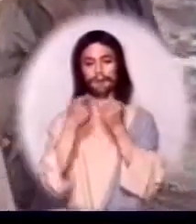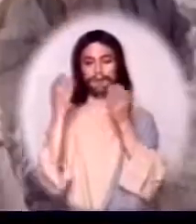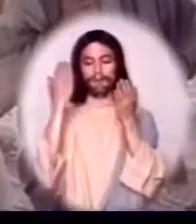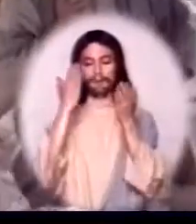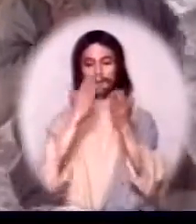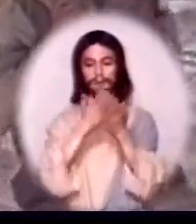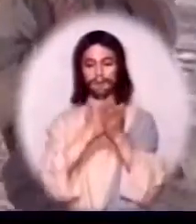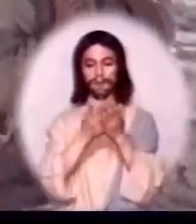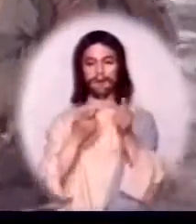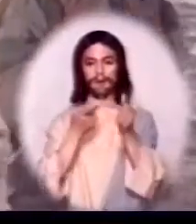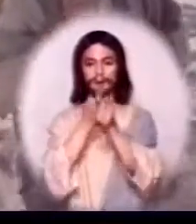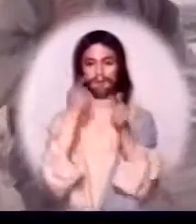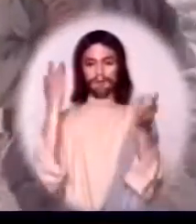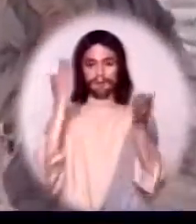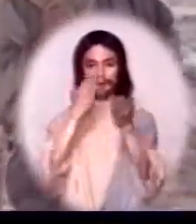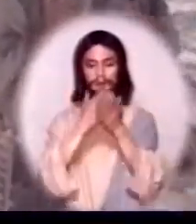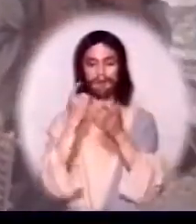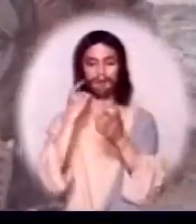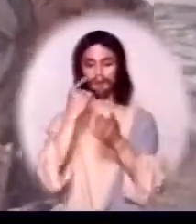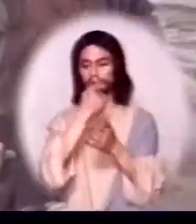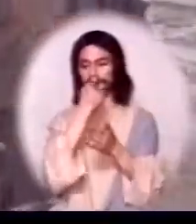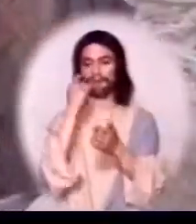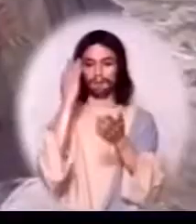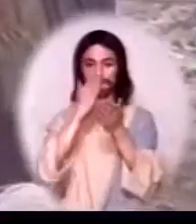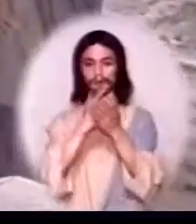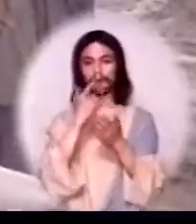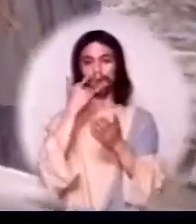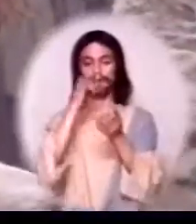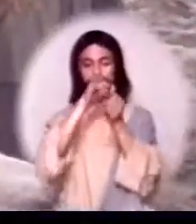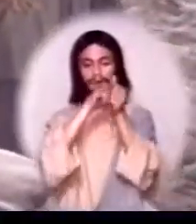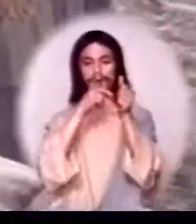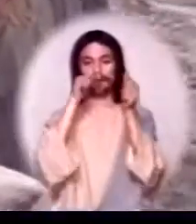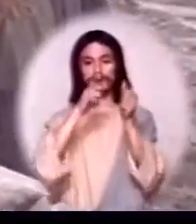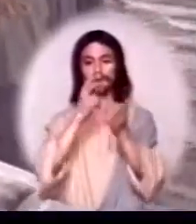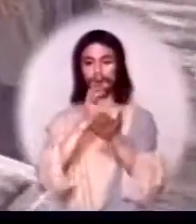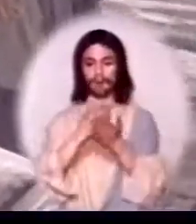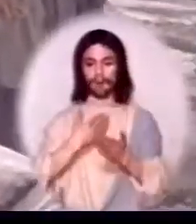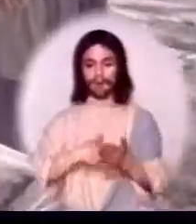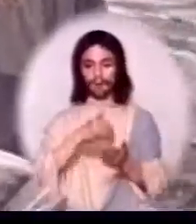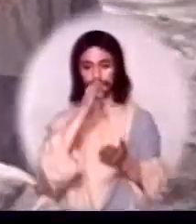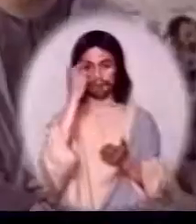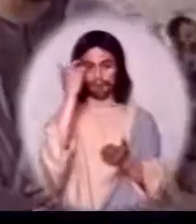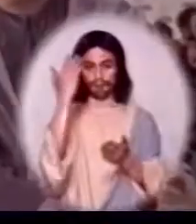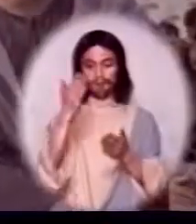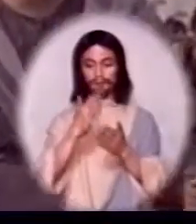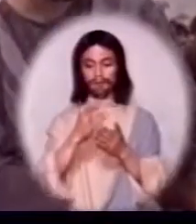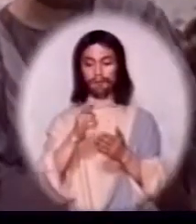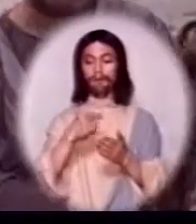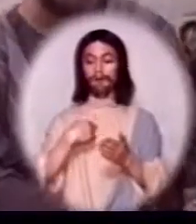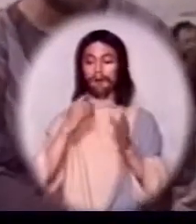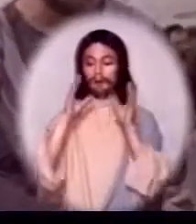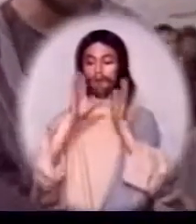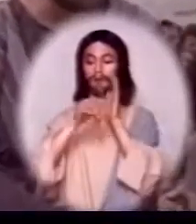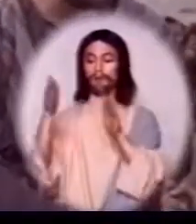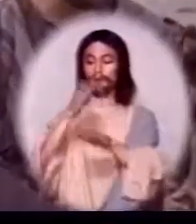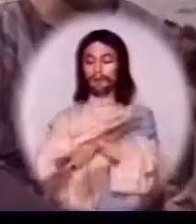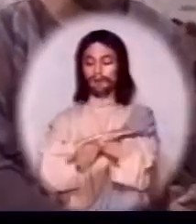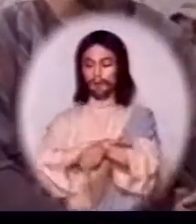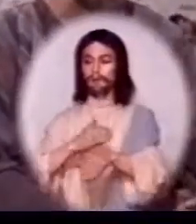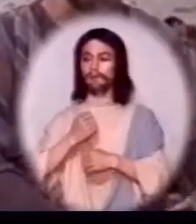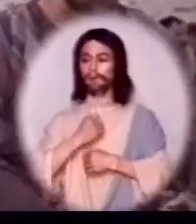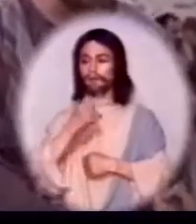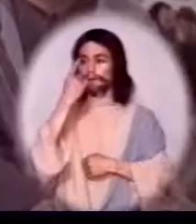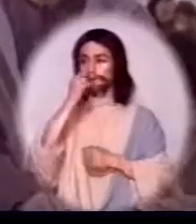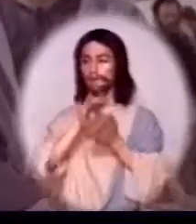간음하지 말라, 살인하지 말라, 거짓 증거하지 말라, 네 부모를 공경하라. 이 계명을 알고 있지 않느냐? 이것은 제가 어려서부터